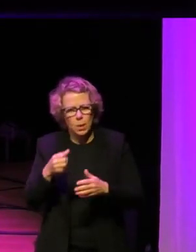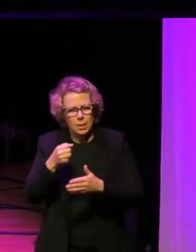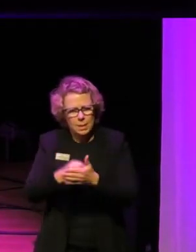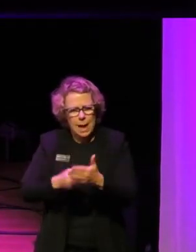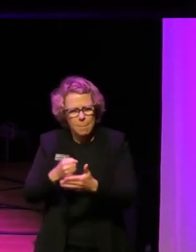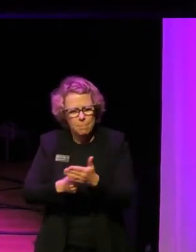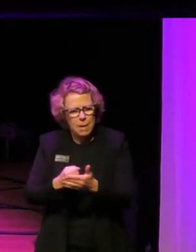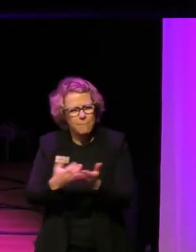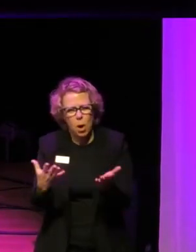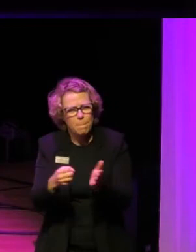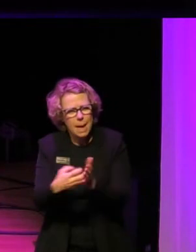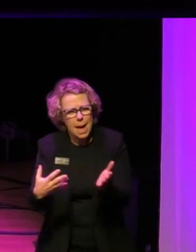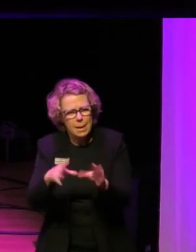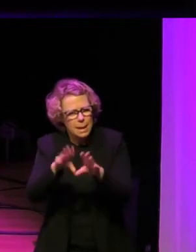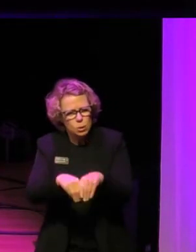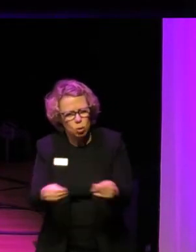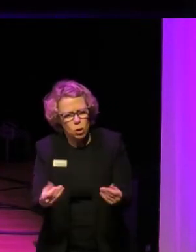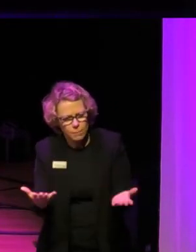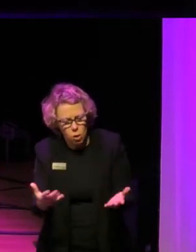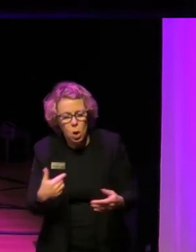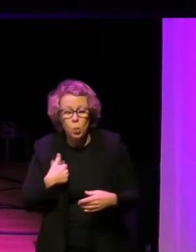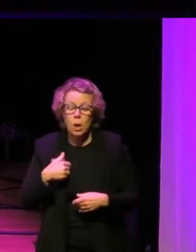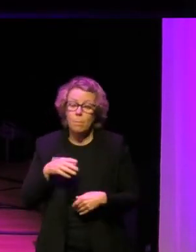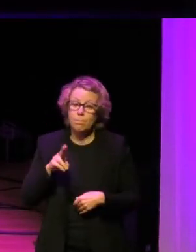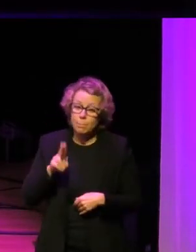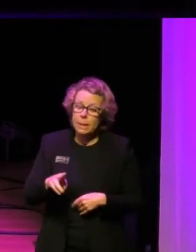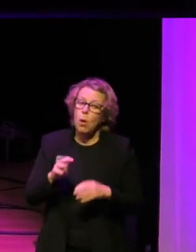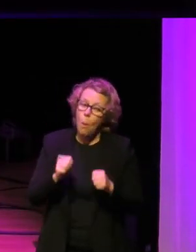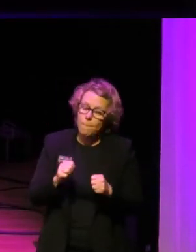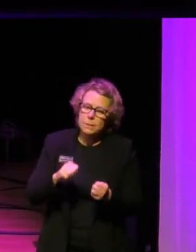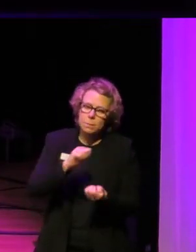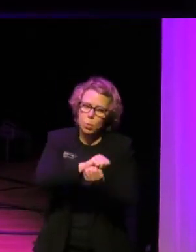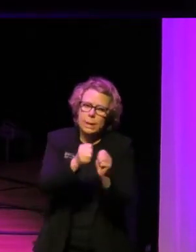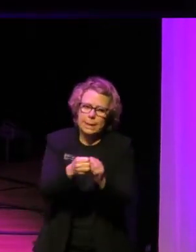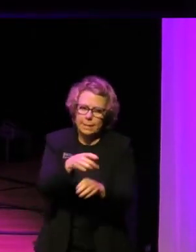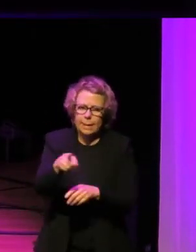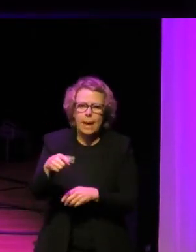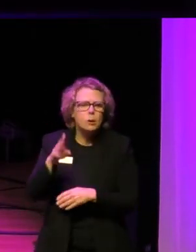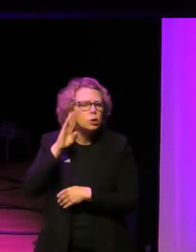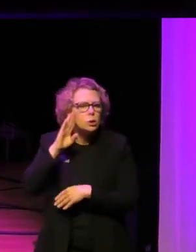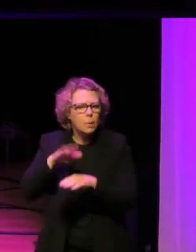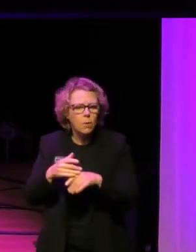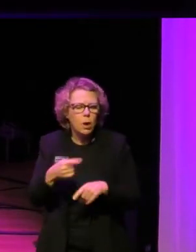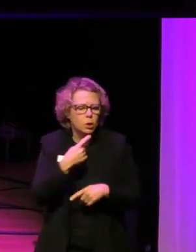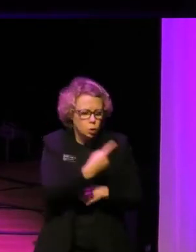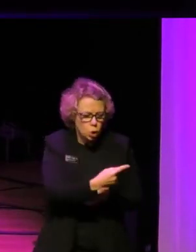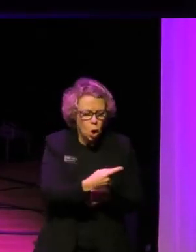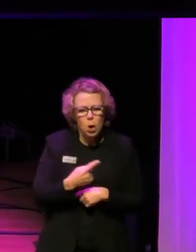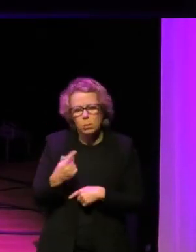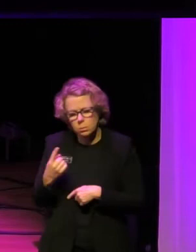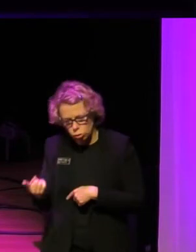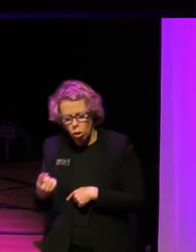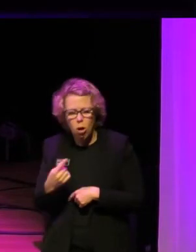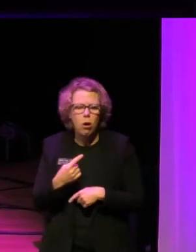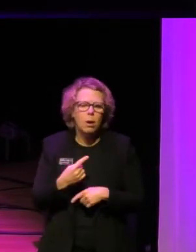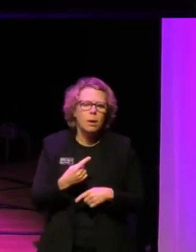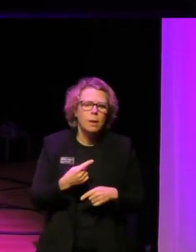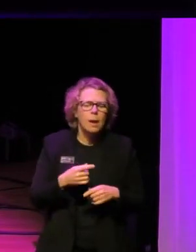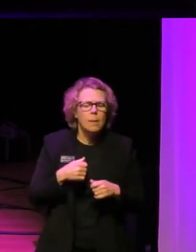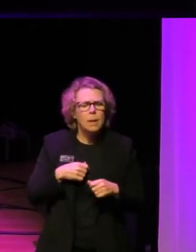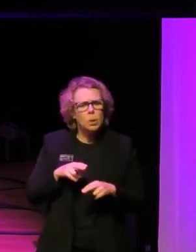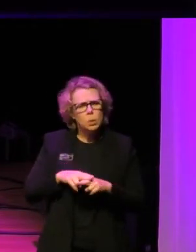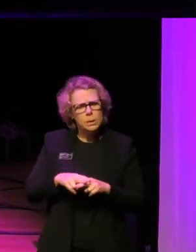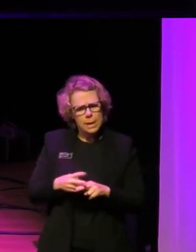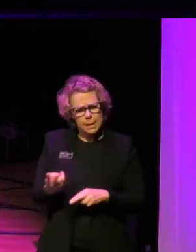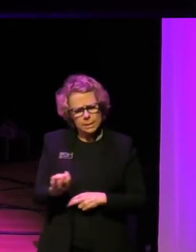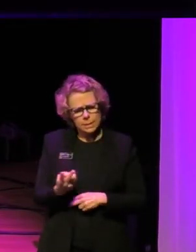här kampen, vart den leder. Och jag hoppas verkligen att politiker lyssnar på det du sa och det du också har lyft upp. Men